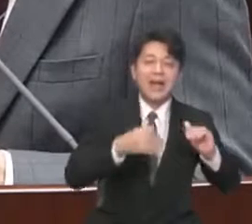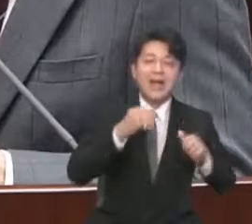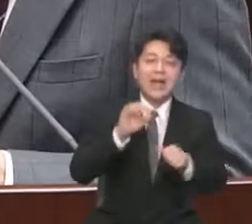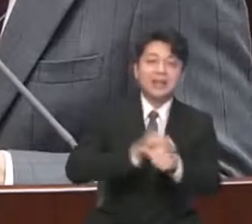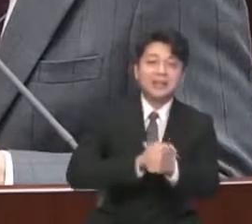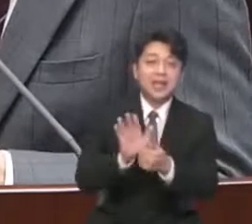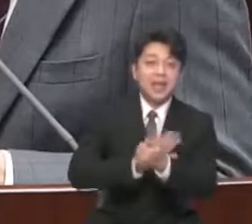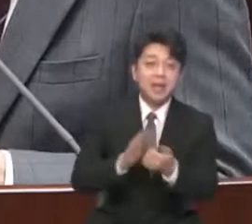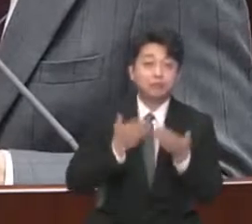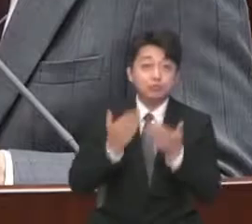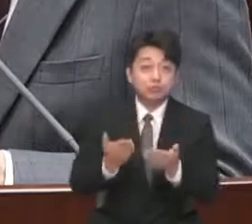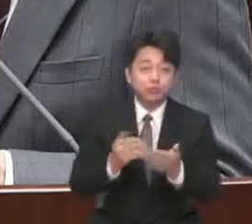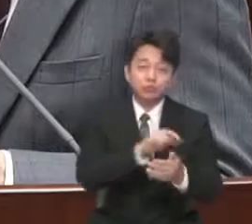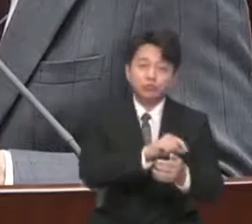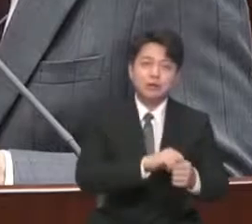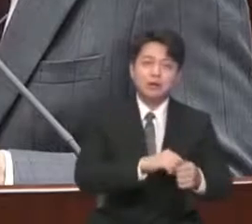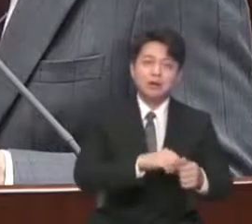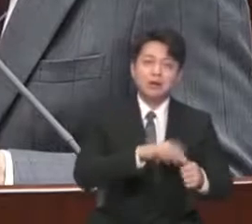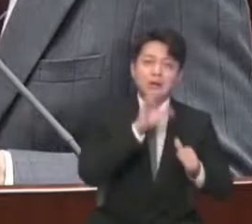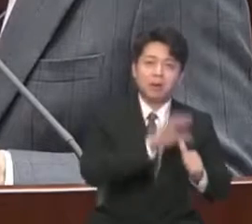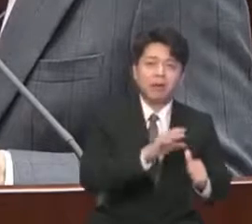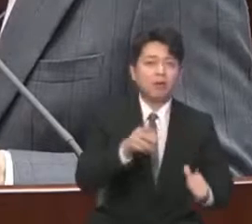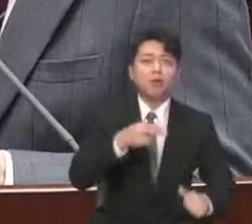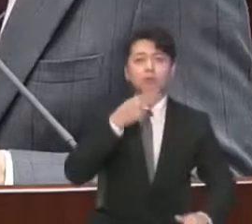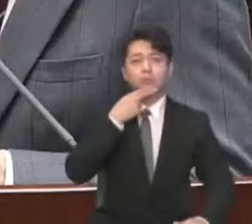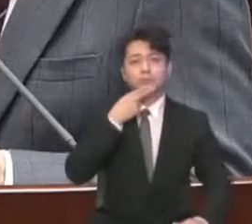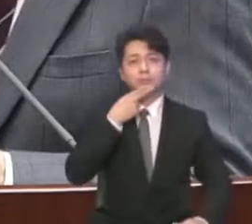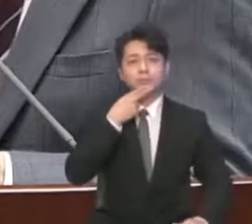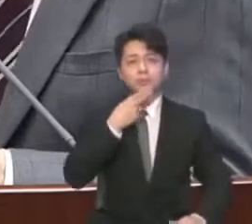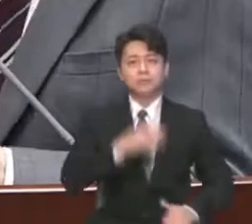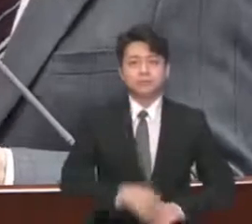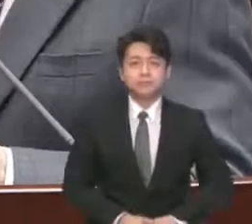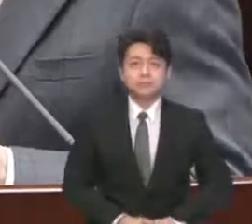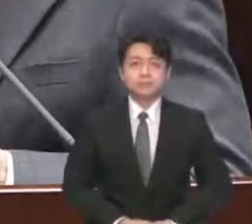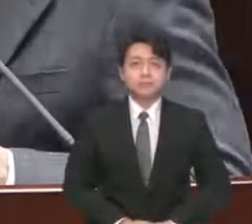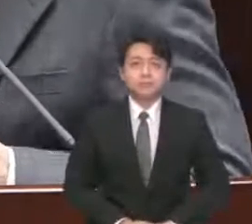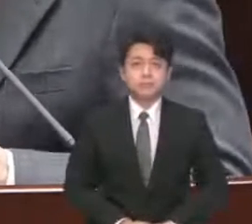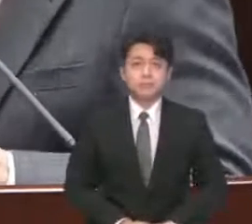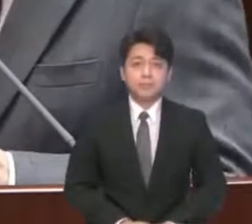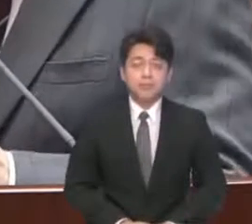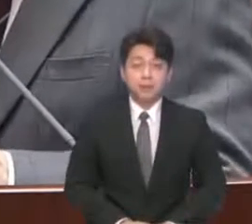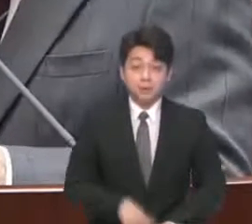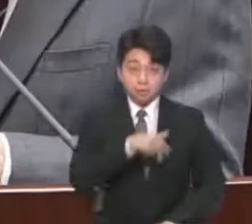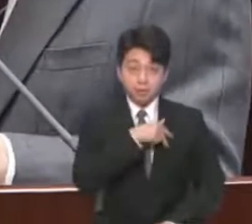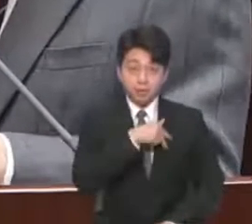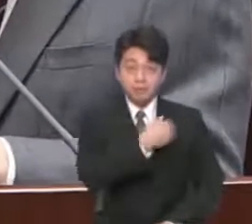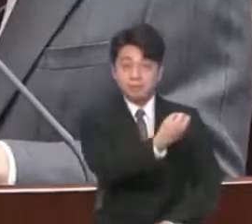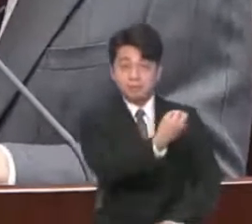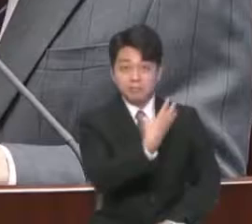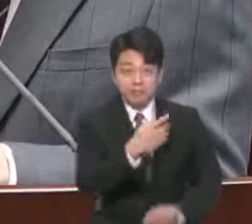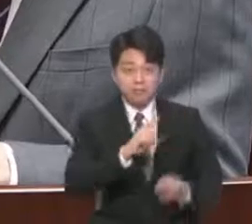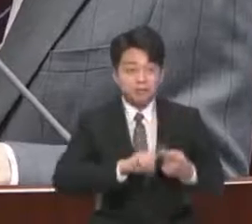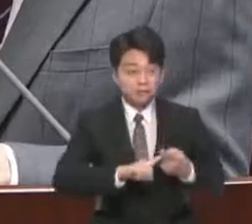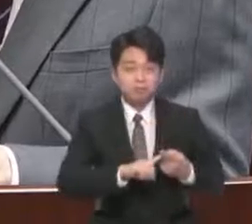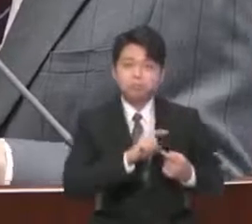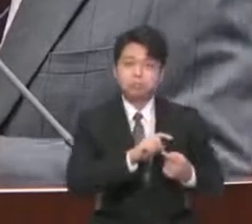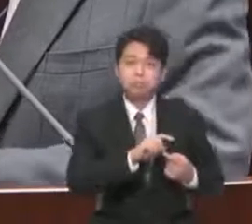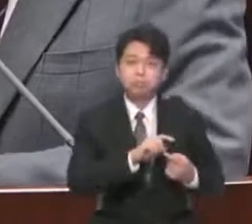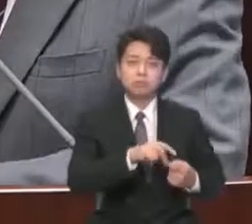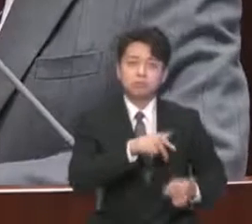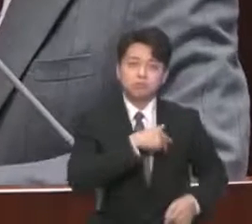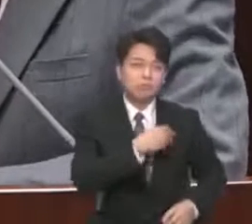저희는 그것을 얘기하지 않습니다. 그래서 만일에 지금 의원님께서 누구를 통해서 저렇게